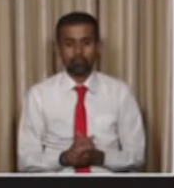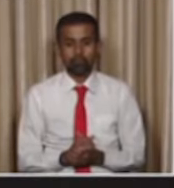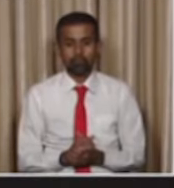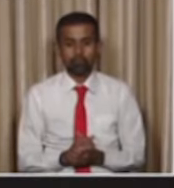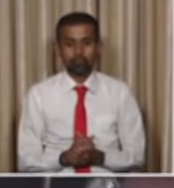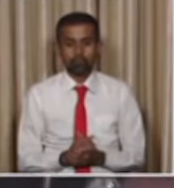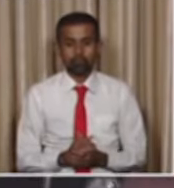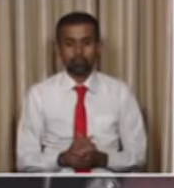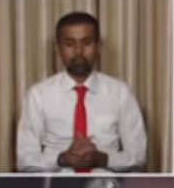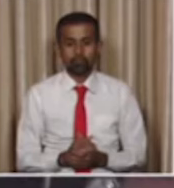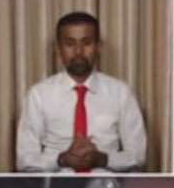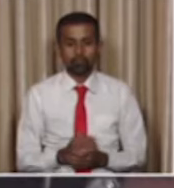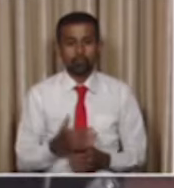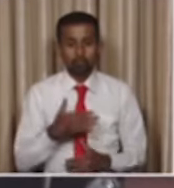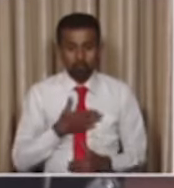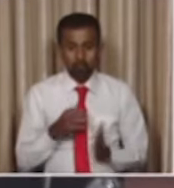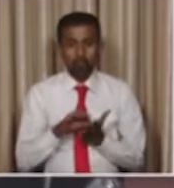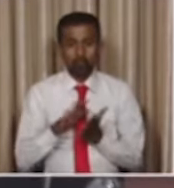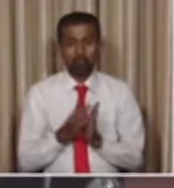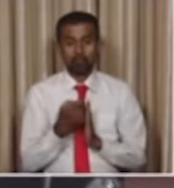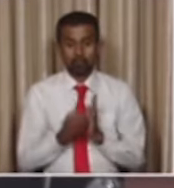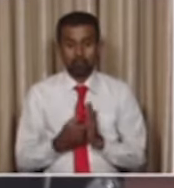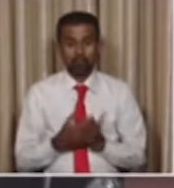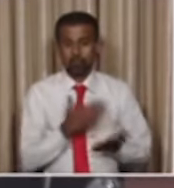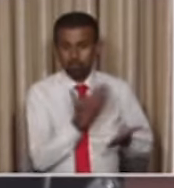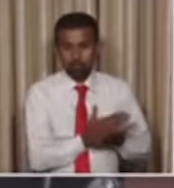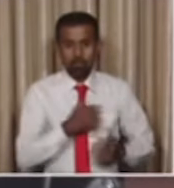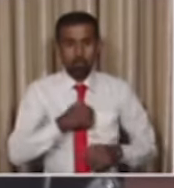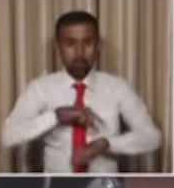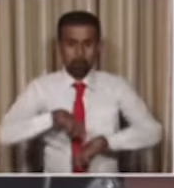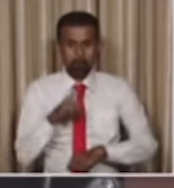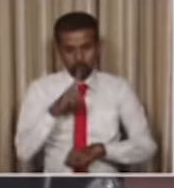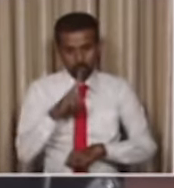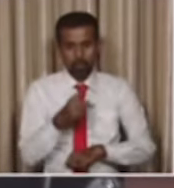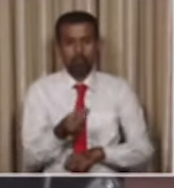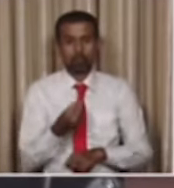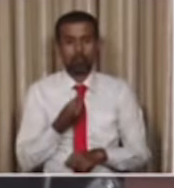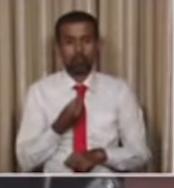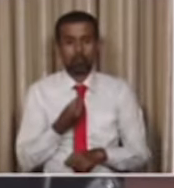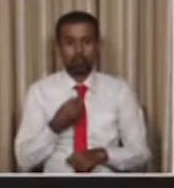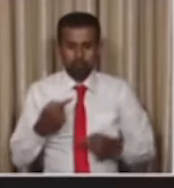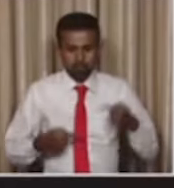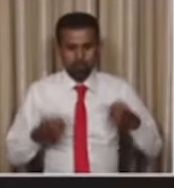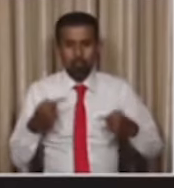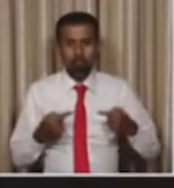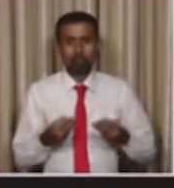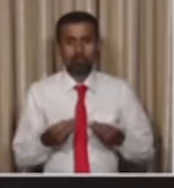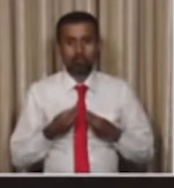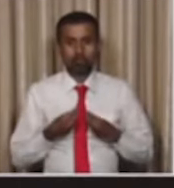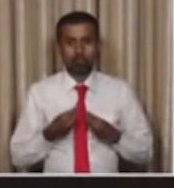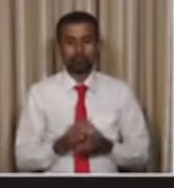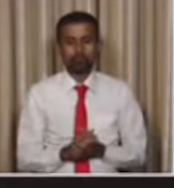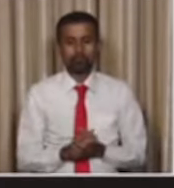Suspend standing orders. Give us 1 hour. 1 hour for Harsha's debate. That is all. Till six. Okay, guys. Till